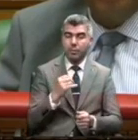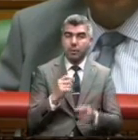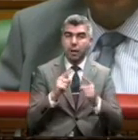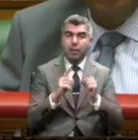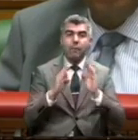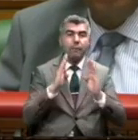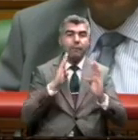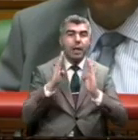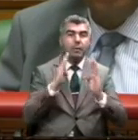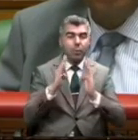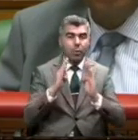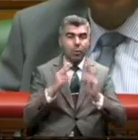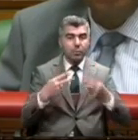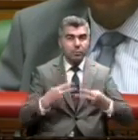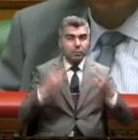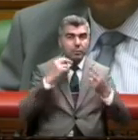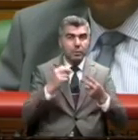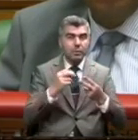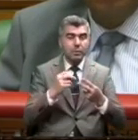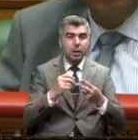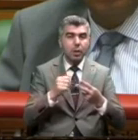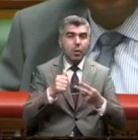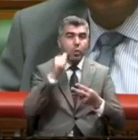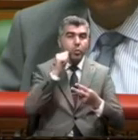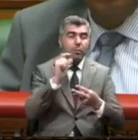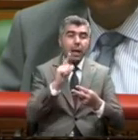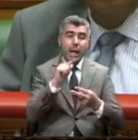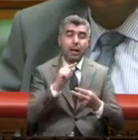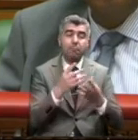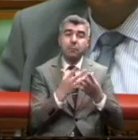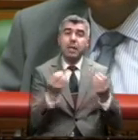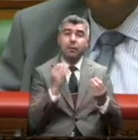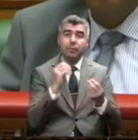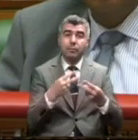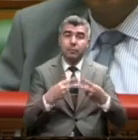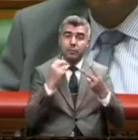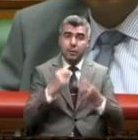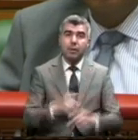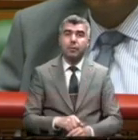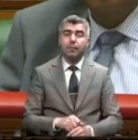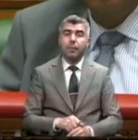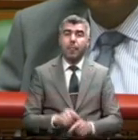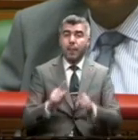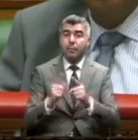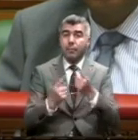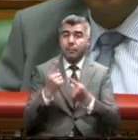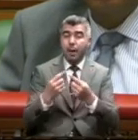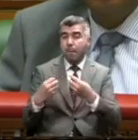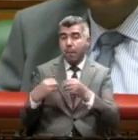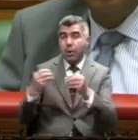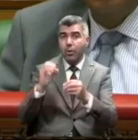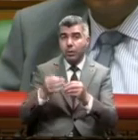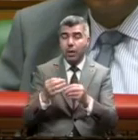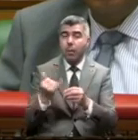ديال التواصل الاجتماعي راه في اشهار كاذب للضحيه ديالو مستهلكين والمساله ديال هذاك البيع بالتقسيط حتى هي